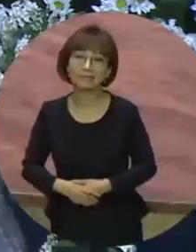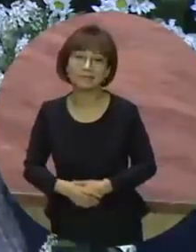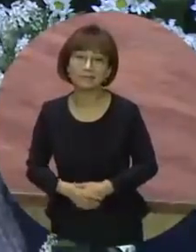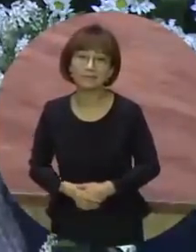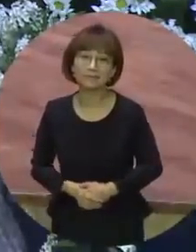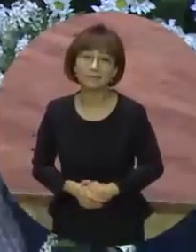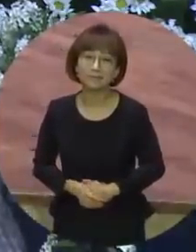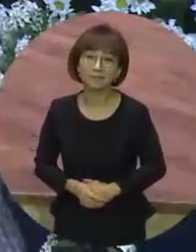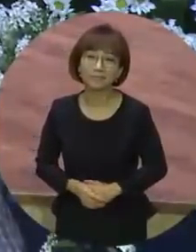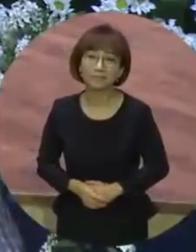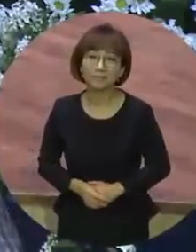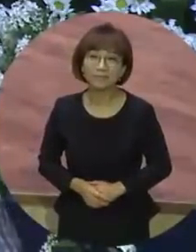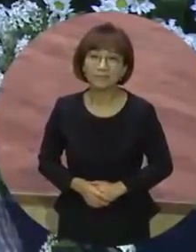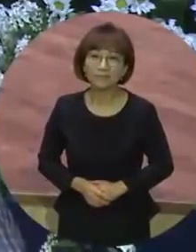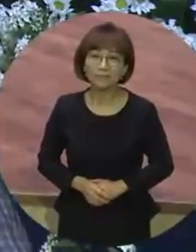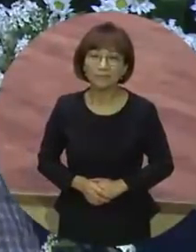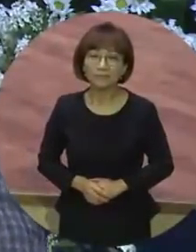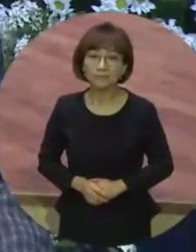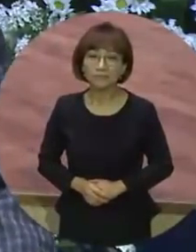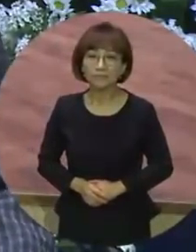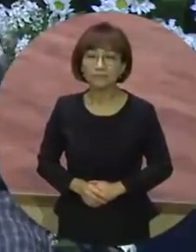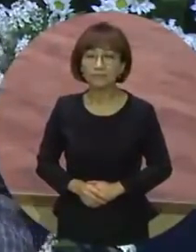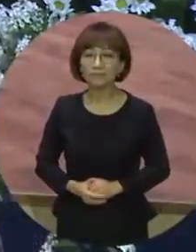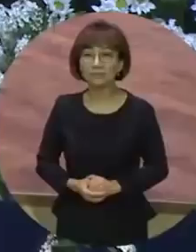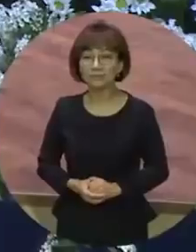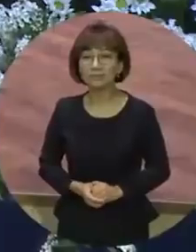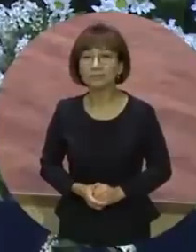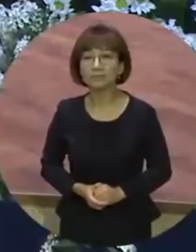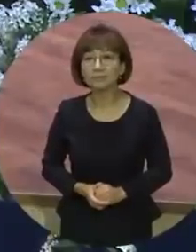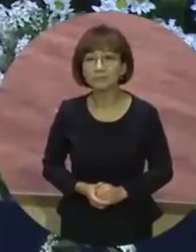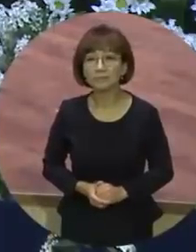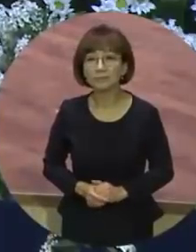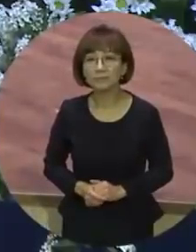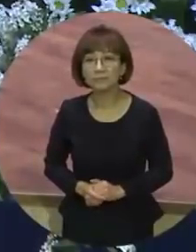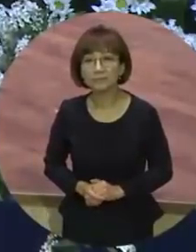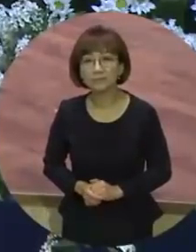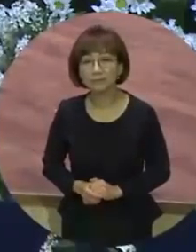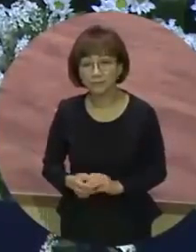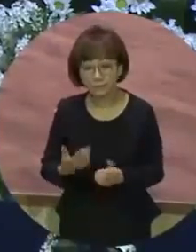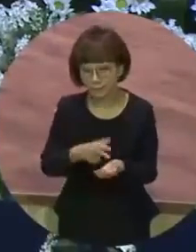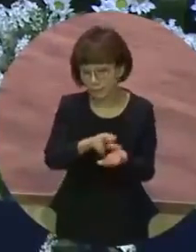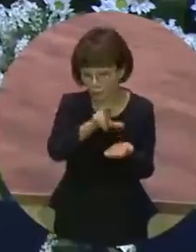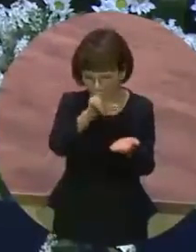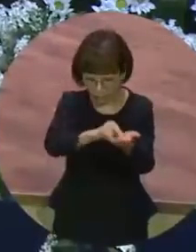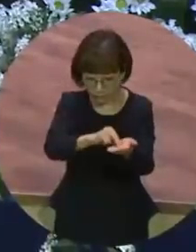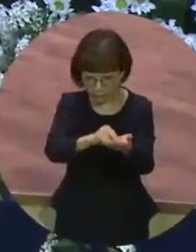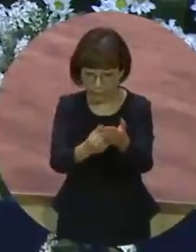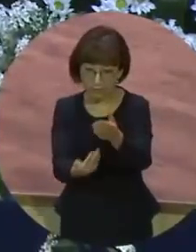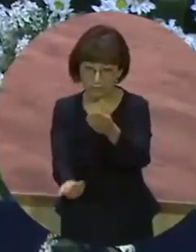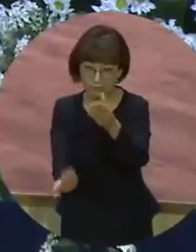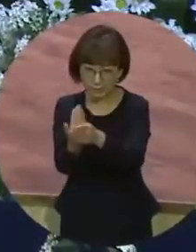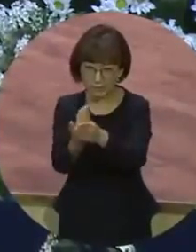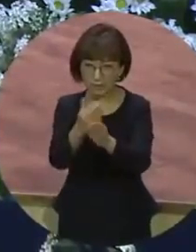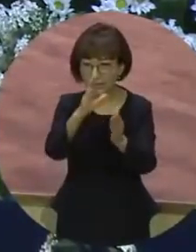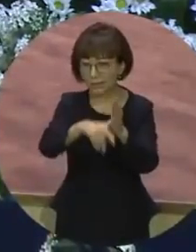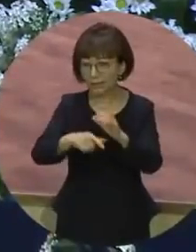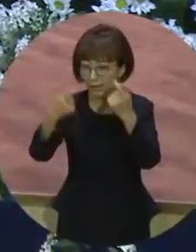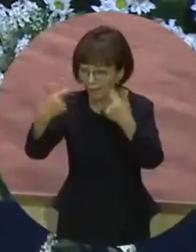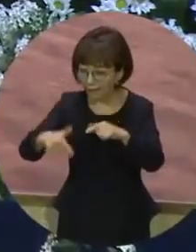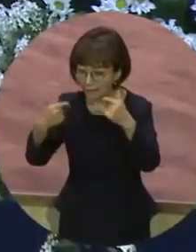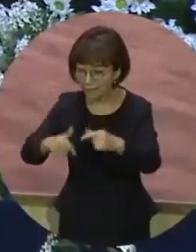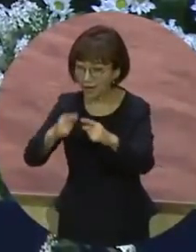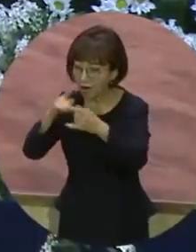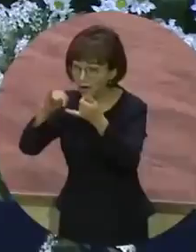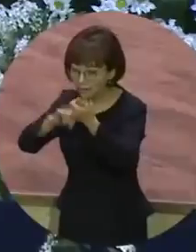온전히 설계되어 있어요. 그거 아셔야 돼요. 그래서 모든 문제와 사건을 그렇게 언약적